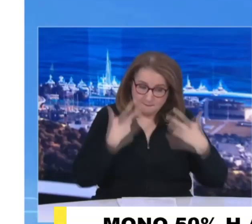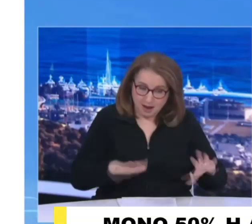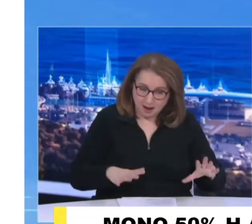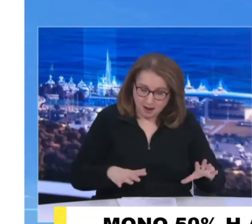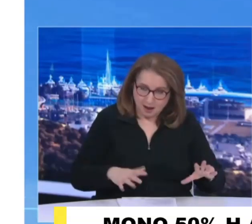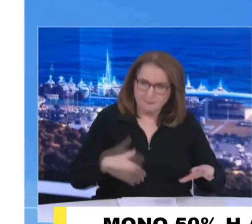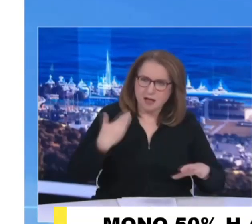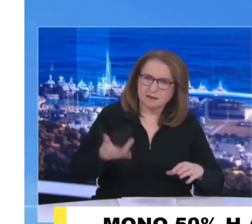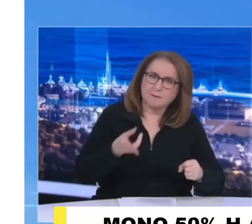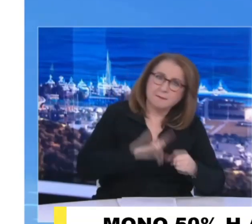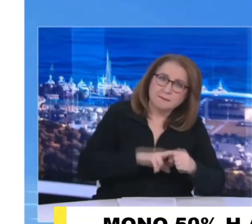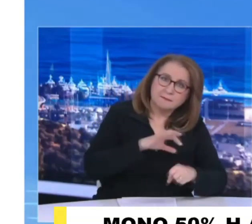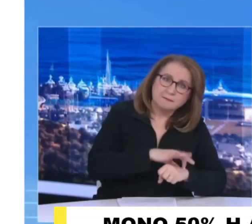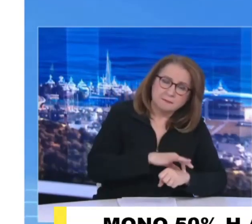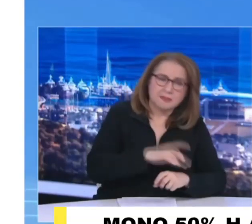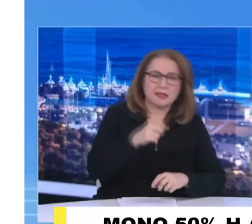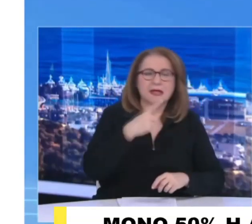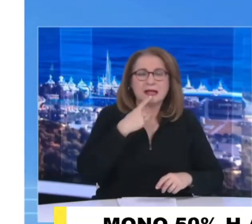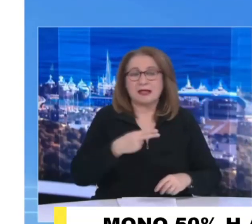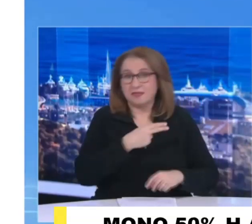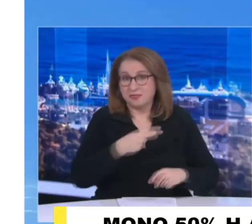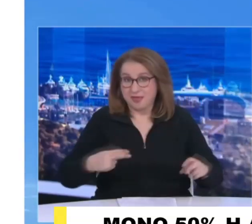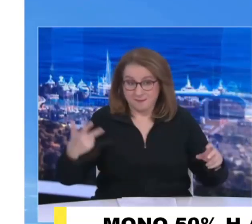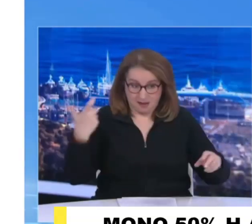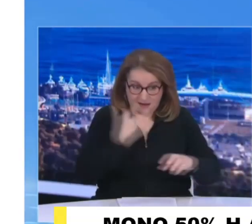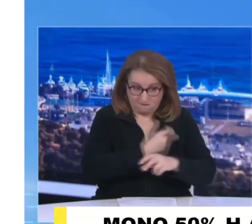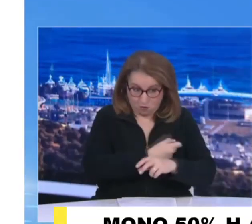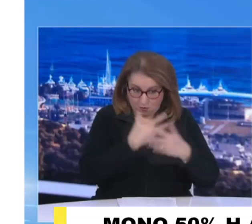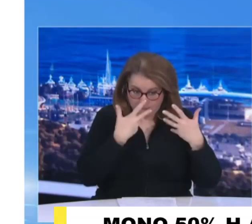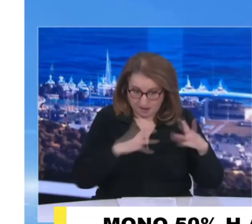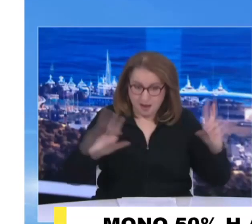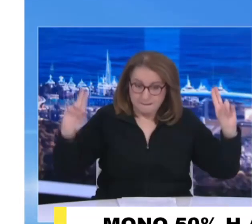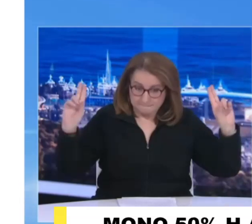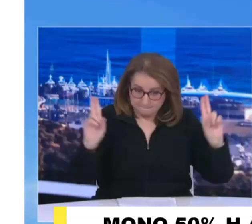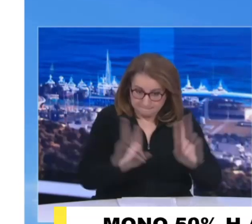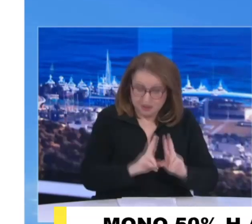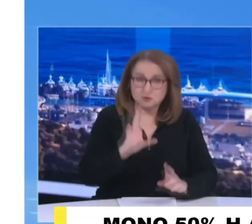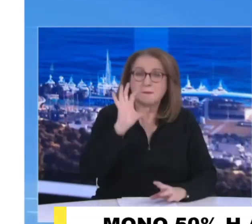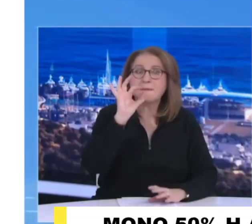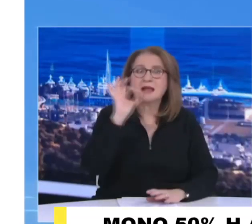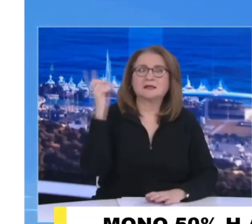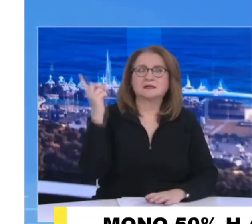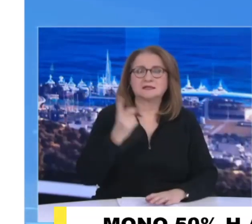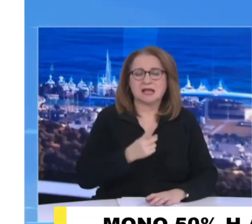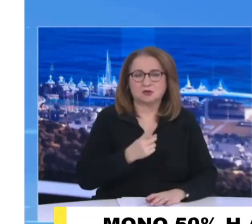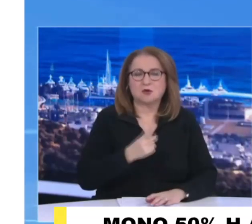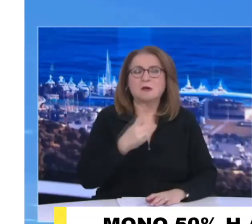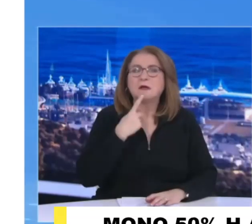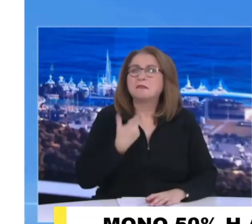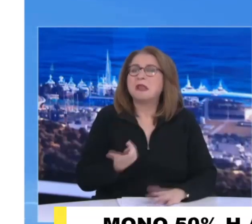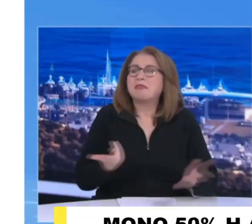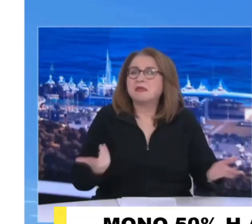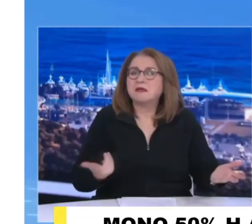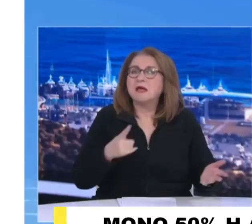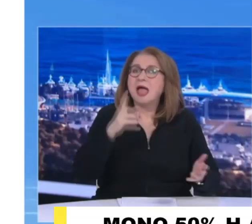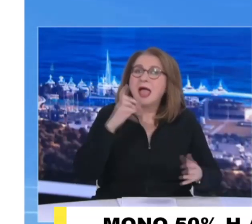λοιμώξεων είναι της τάξης του 50%. Είναι ακριβώς το γεγονός που μας έχει απογοητεύσει ότι δεν μπορεί